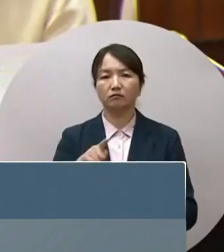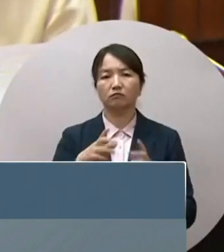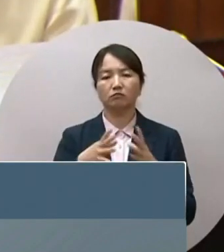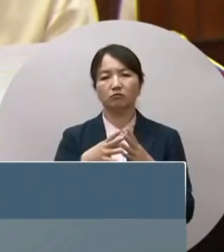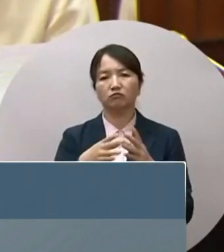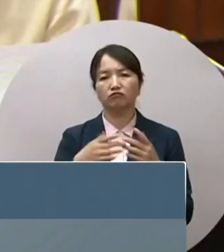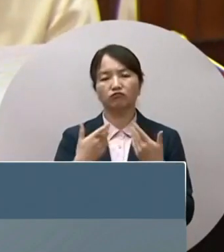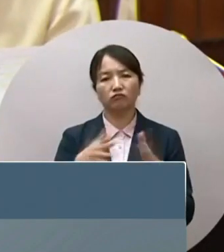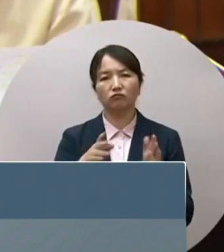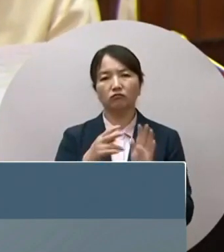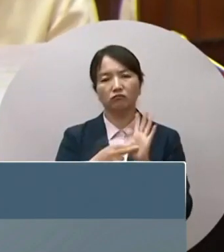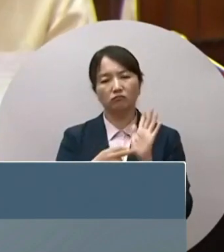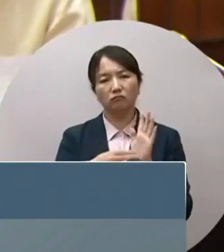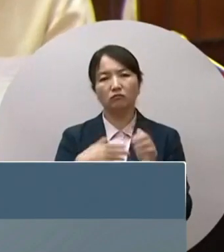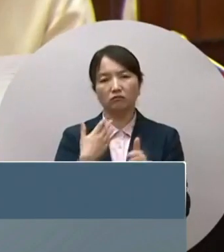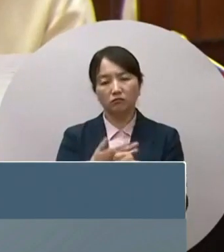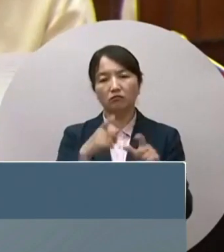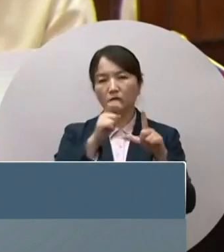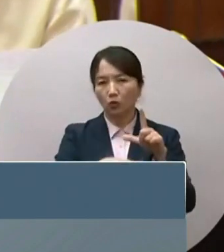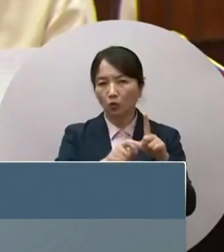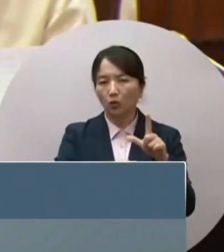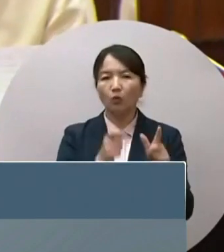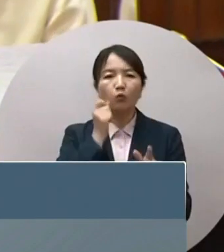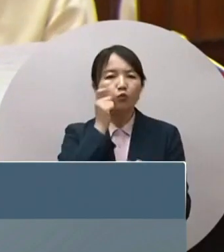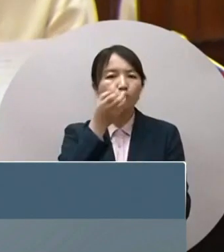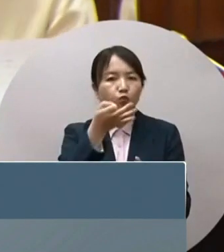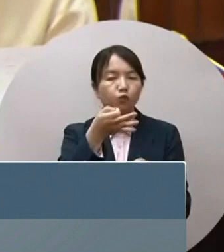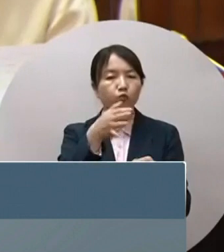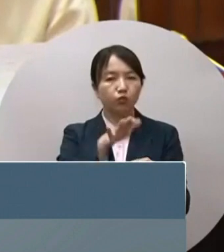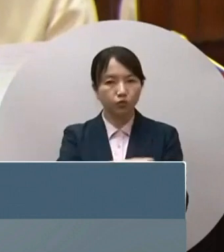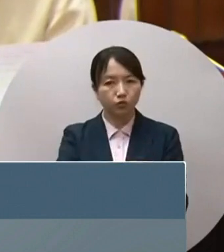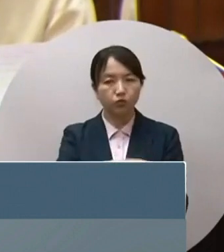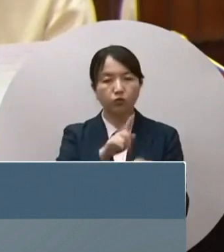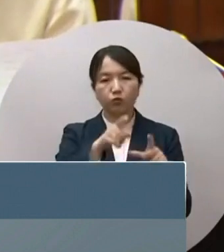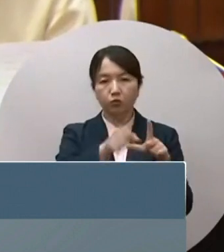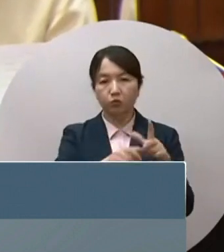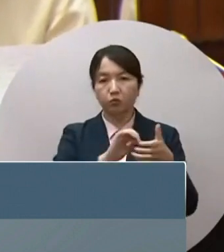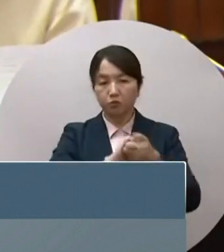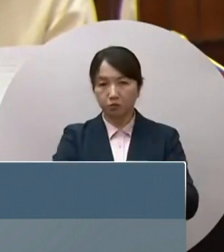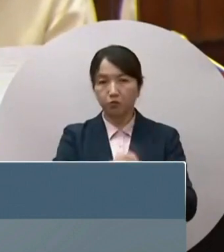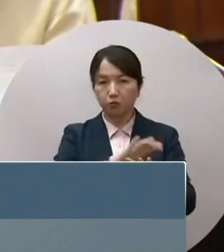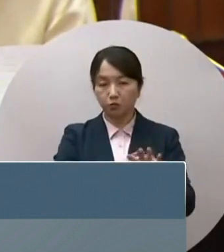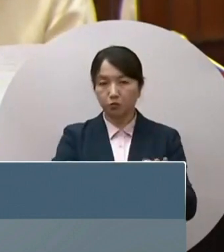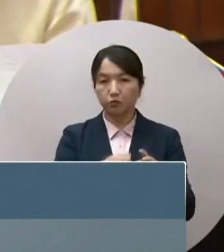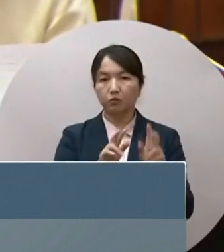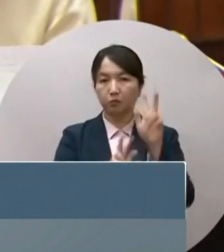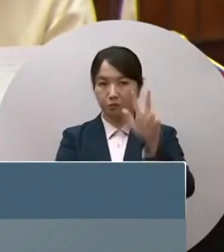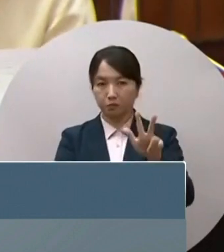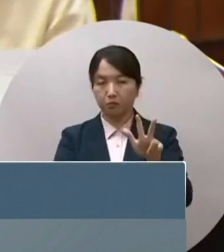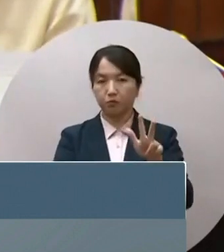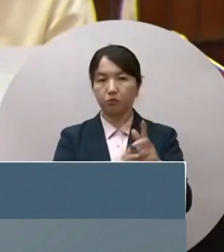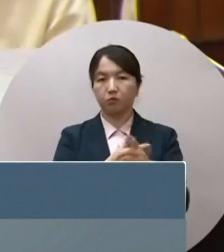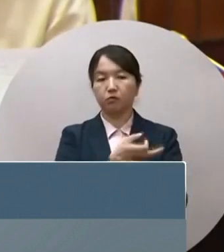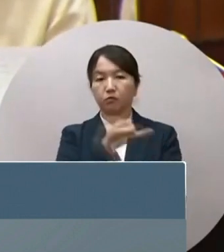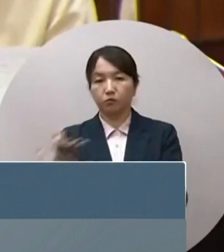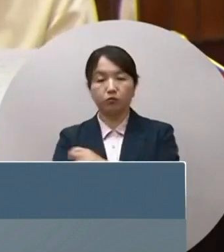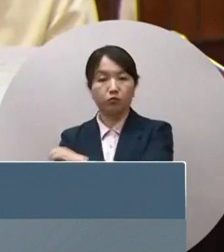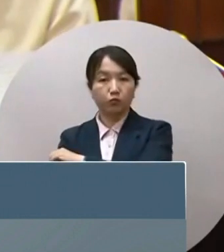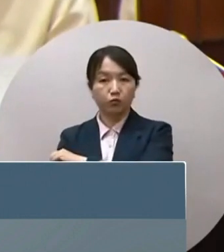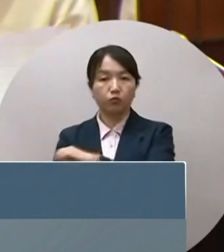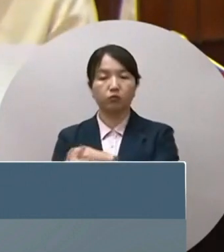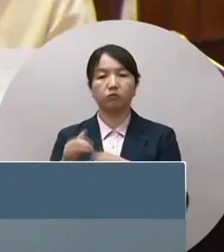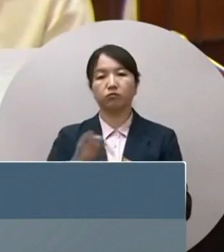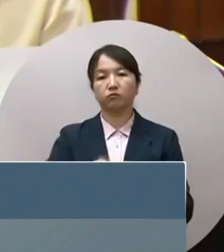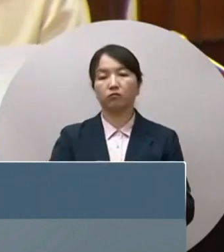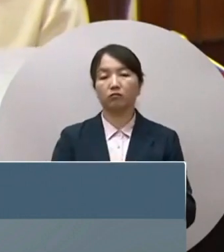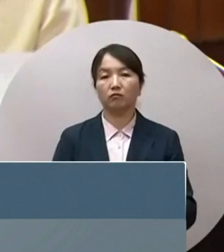说，要给企业的薪资补贴，企业一定都会全部再发给劳工。